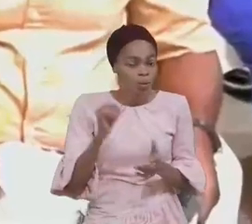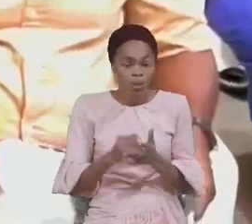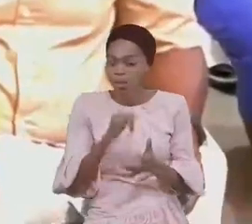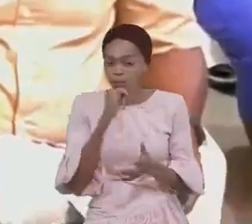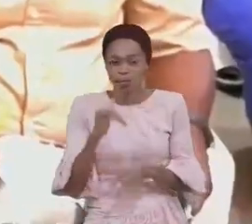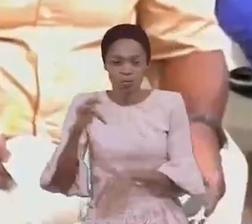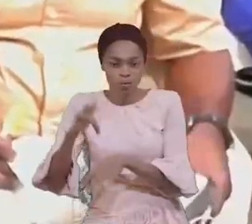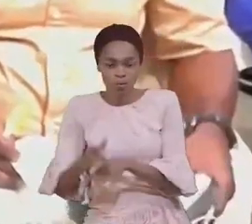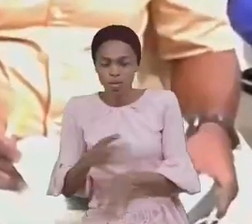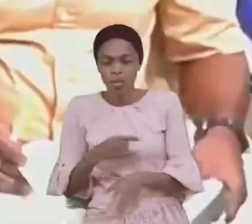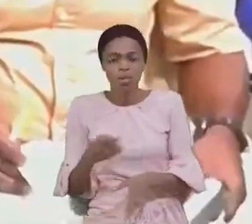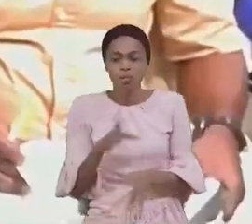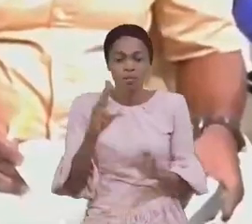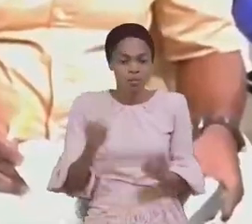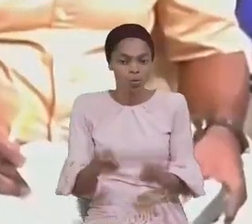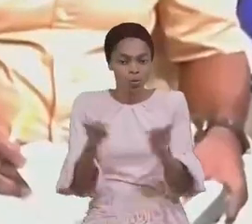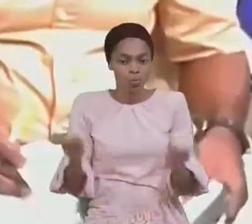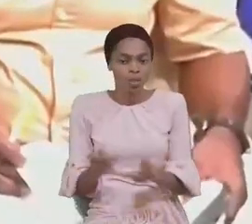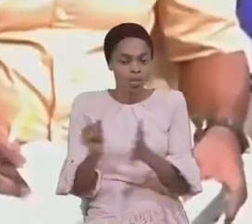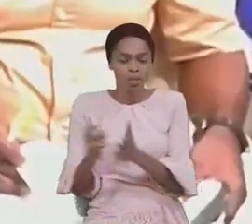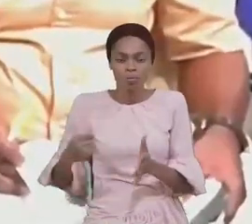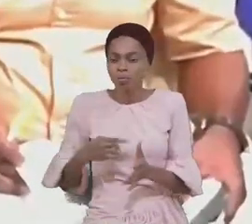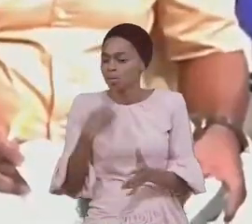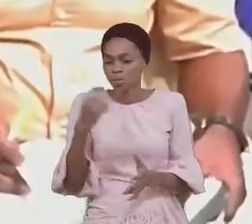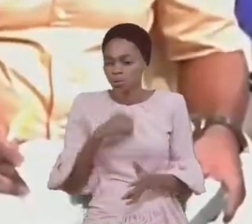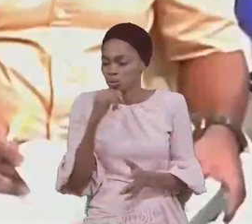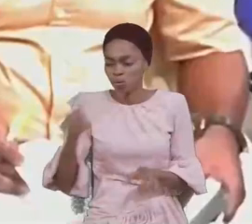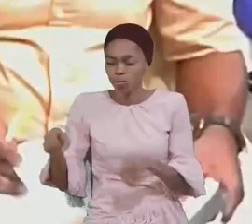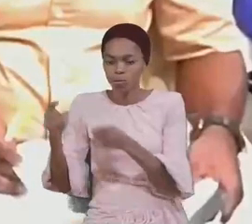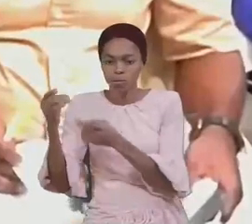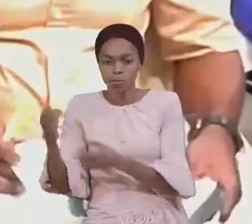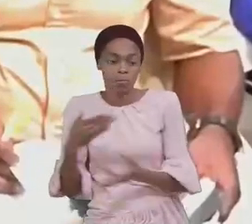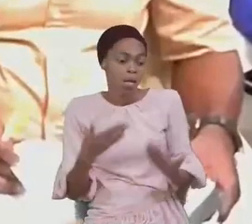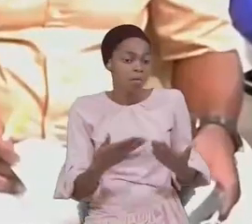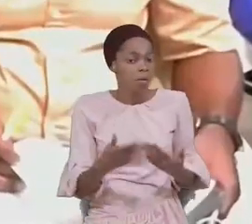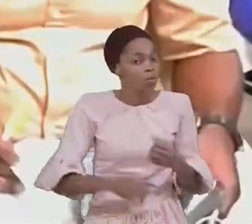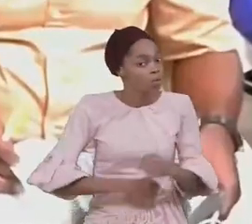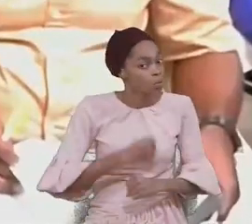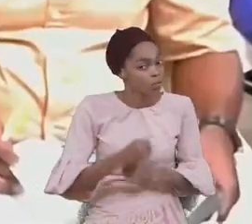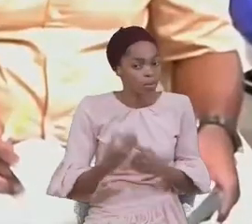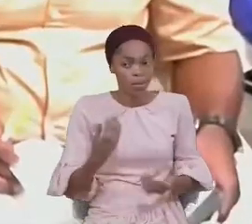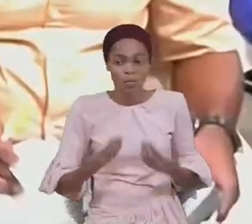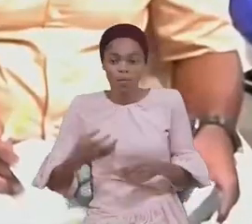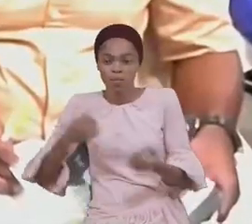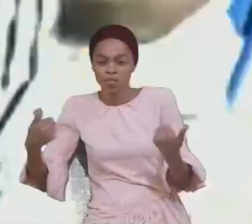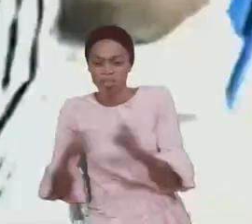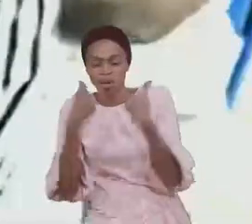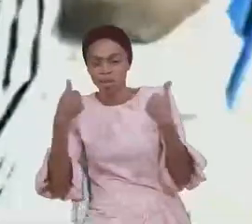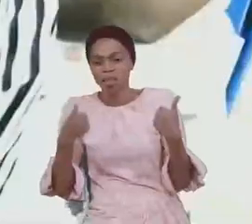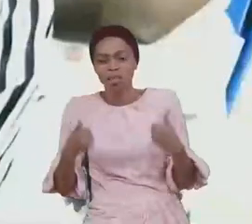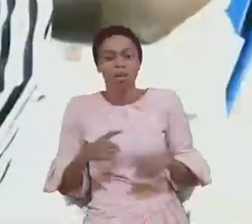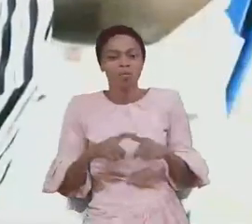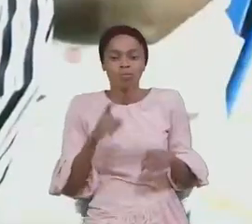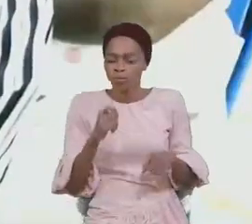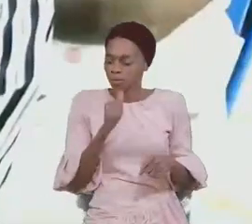à épargner, aucun lieu, soi-disant, ne pas aller, il y aura des défis, des